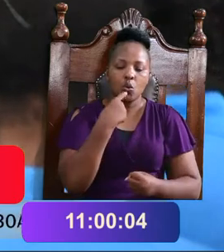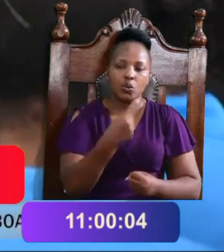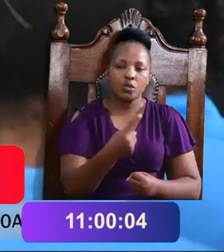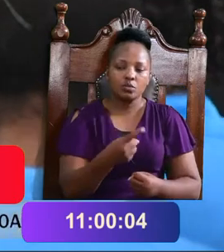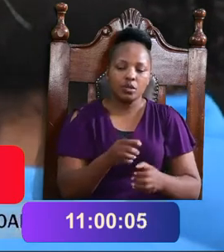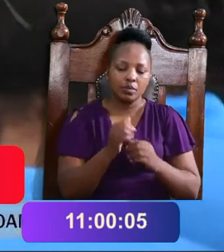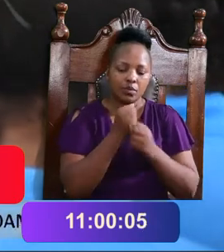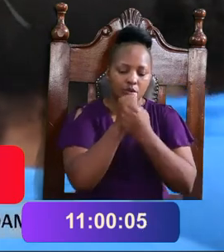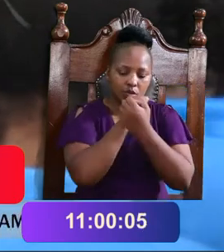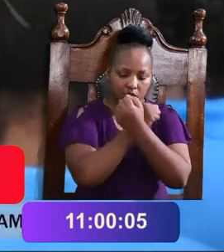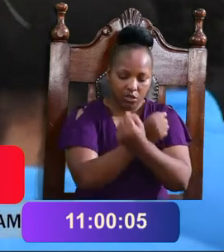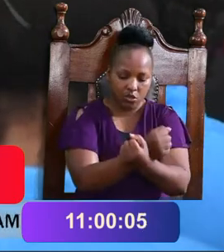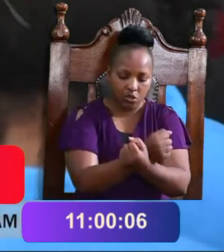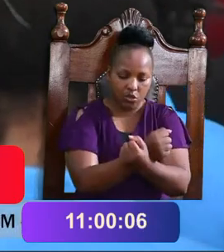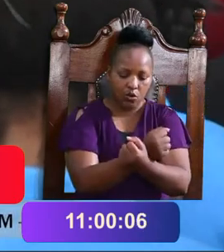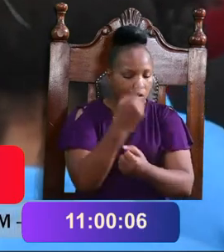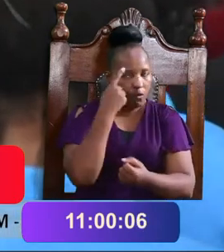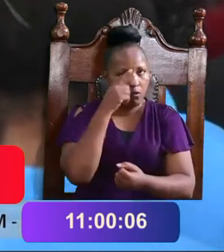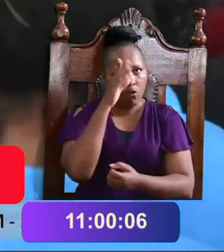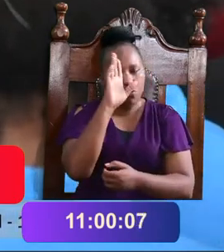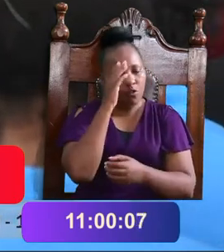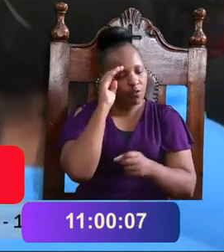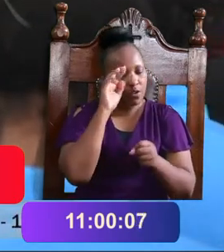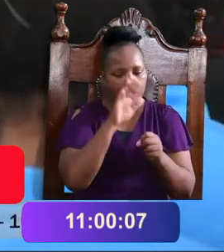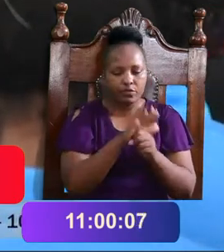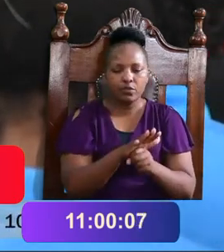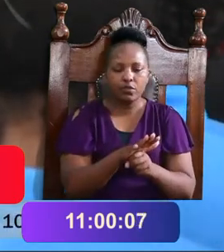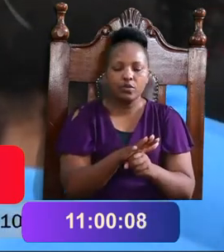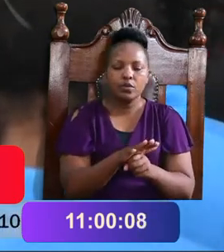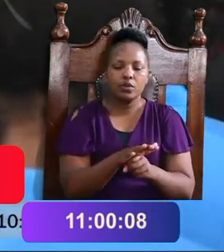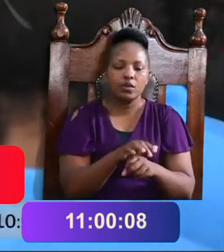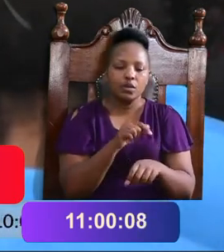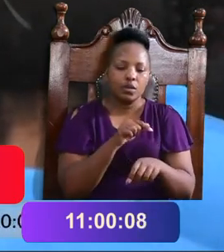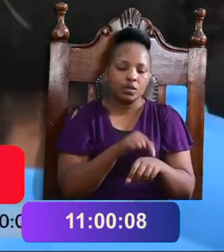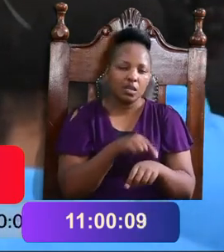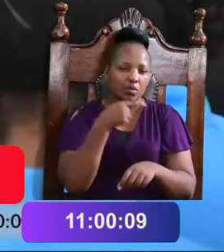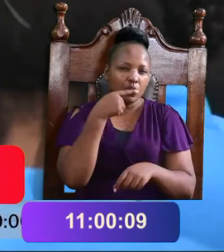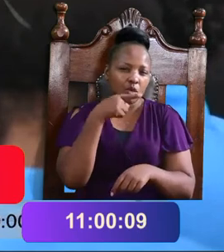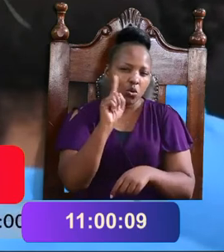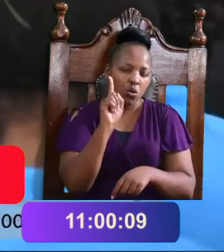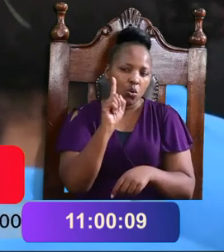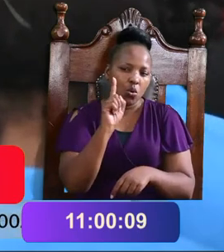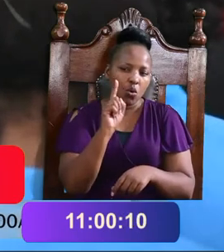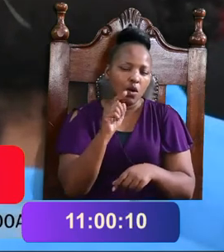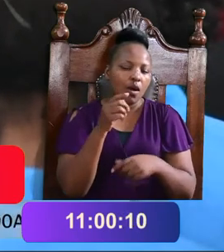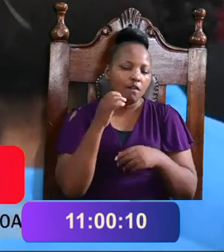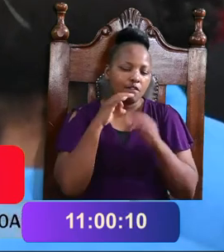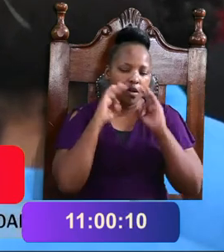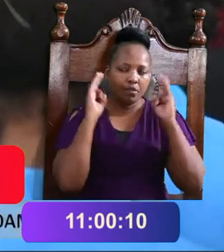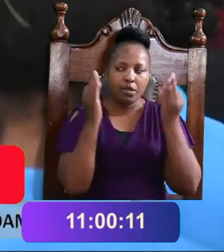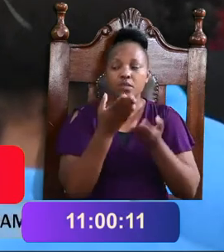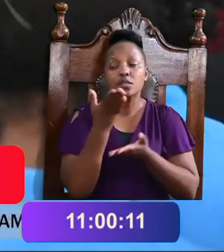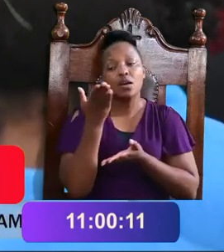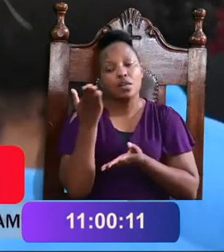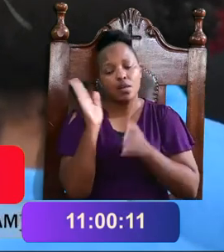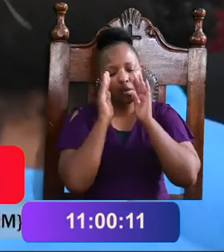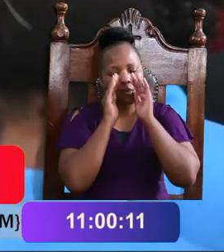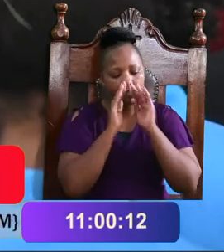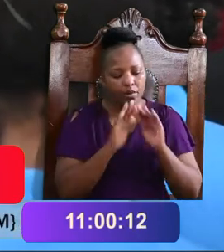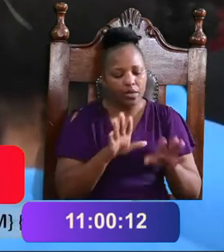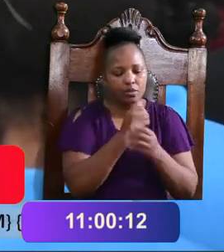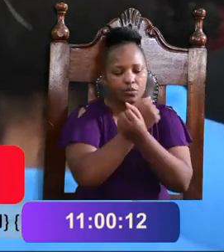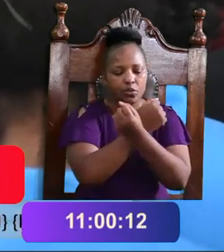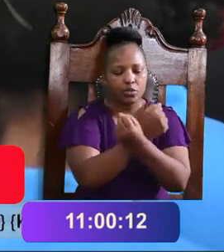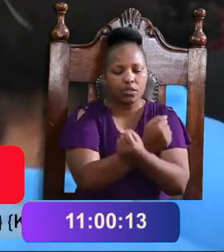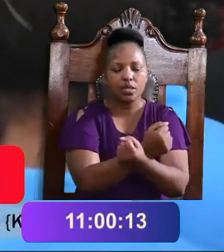ulinzi wako kwa sababu wewe ni mwaminifu. Watakapokuwa wameondoka, watakuwa wameacha familia. Bariki na ulinde